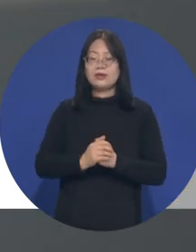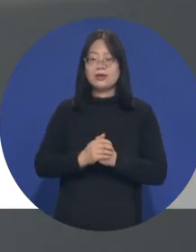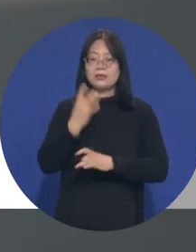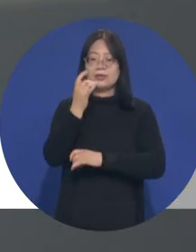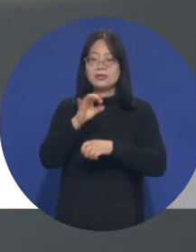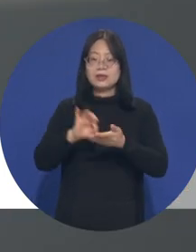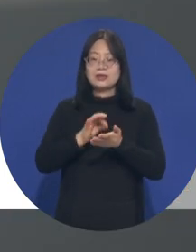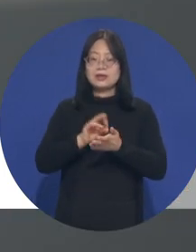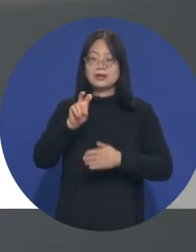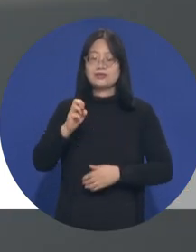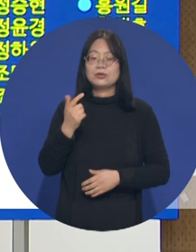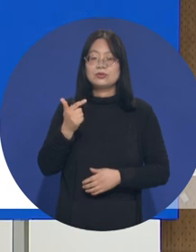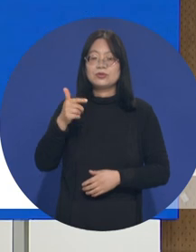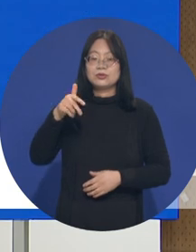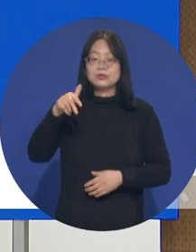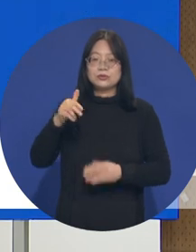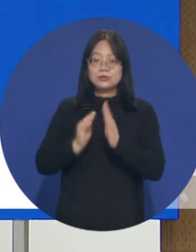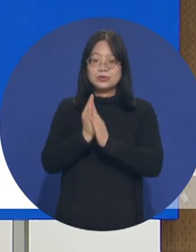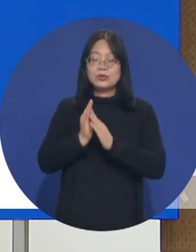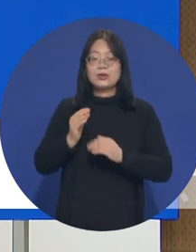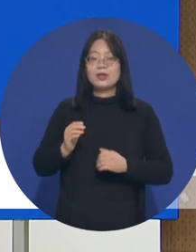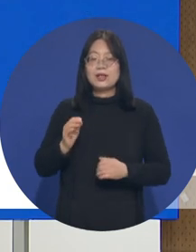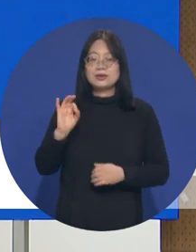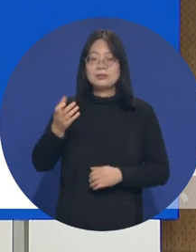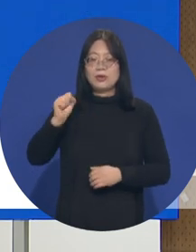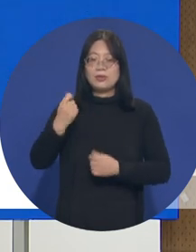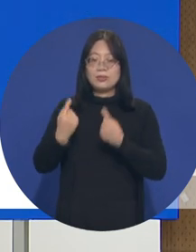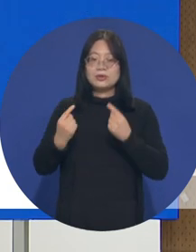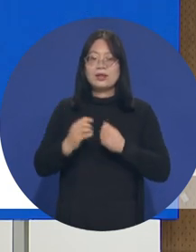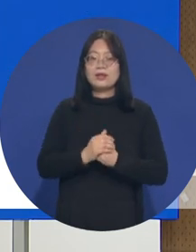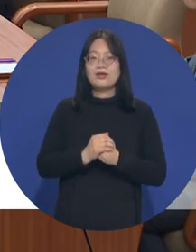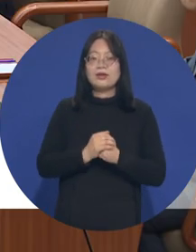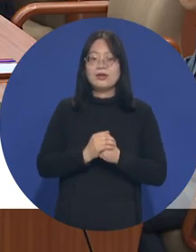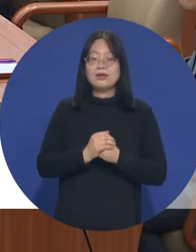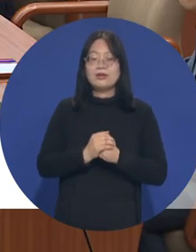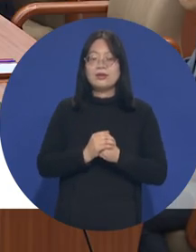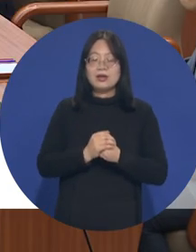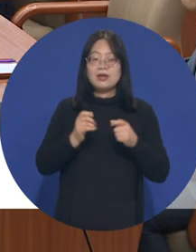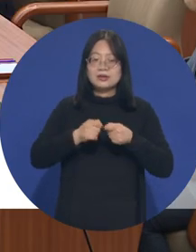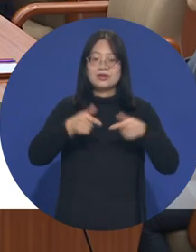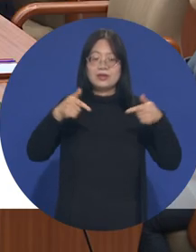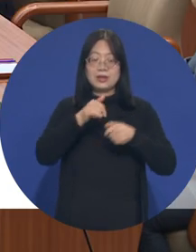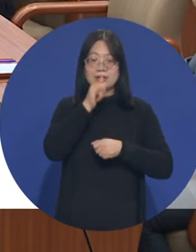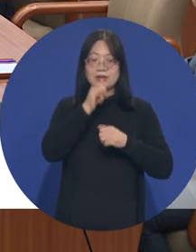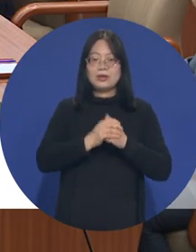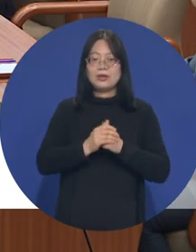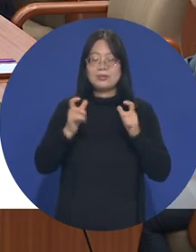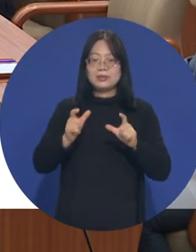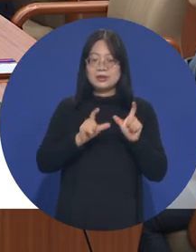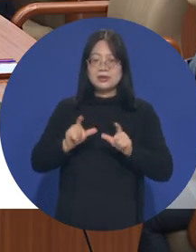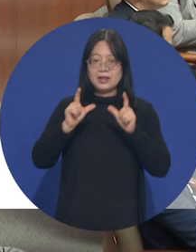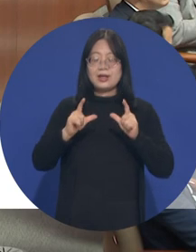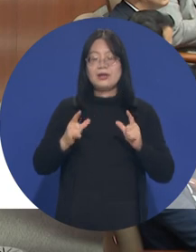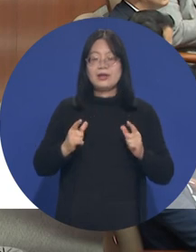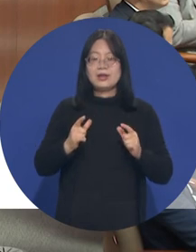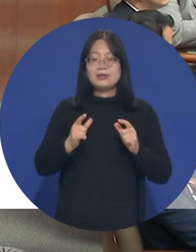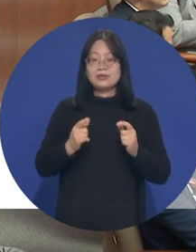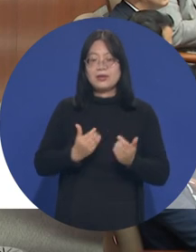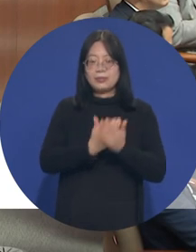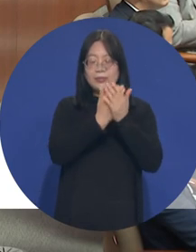올해 본예산 36조 1210억 원보다 1조 534억 원 늘어난 것으로 민생 회복 촉진과 도민